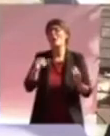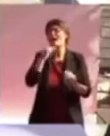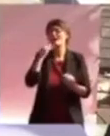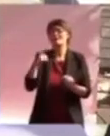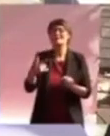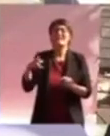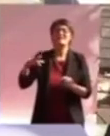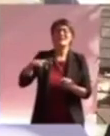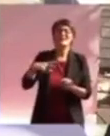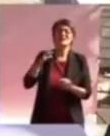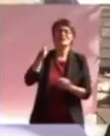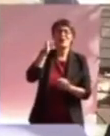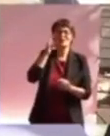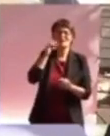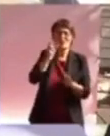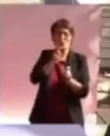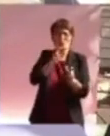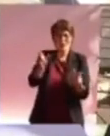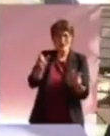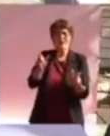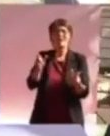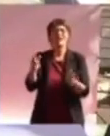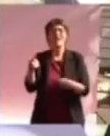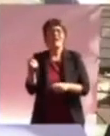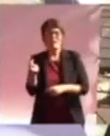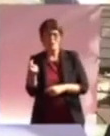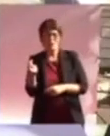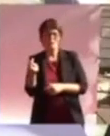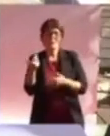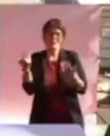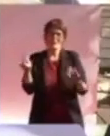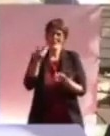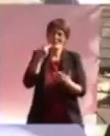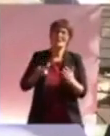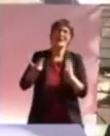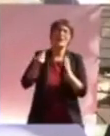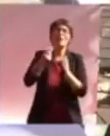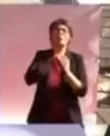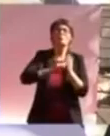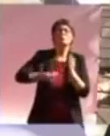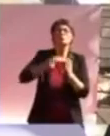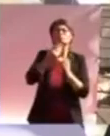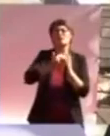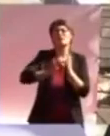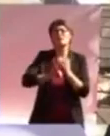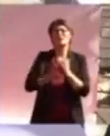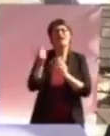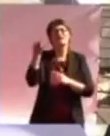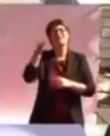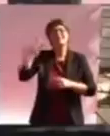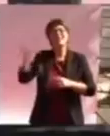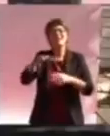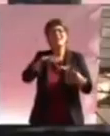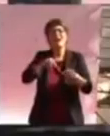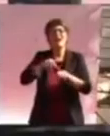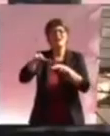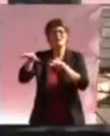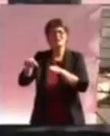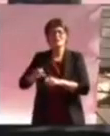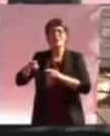chiediamo quindi un piano straordinario di assunzioni tetti di spesa e la stabilizzazione di tutti i